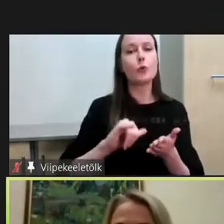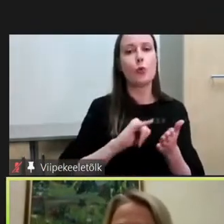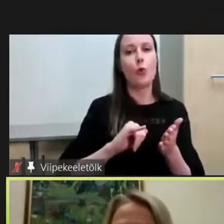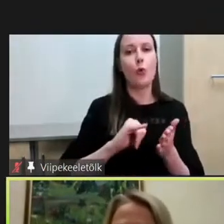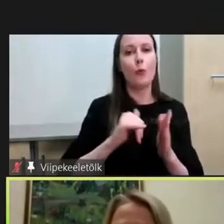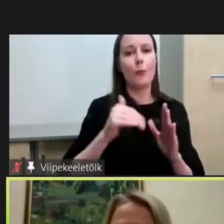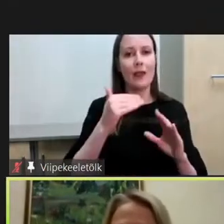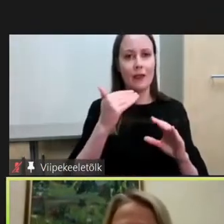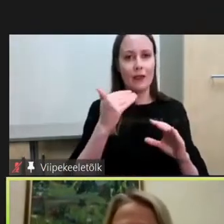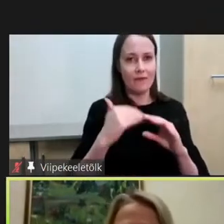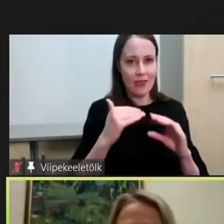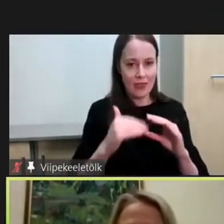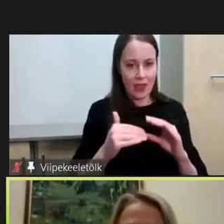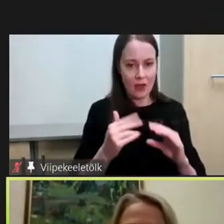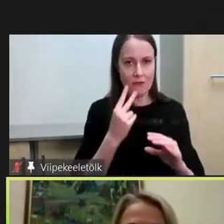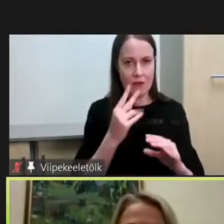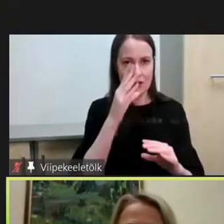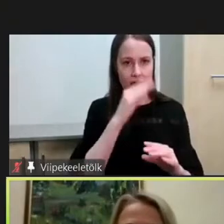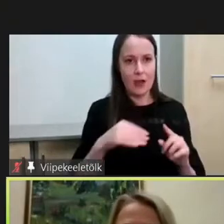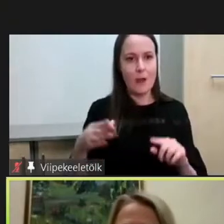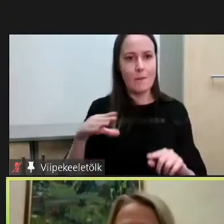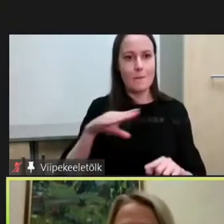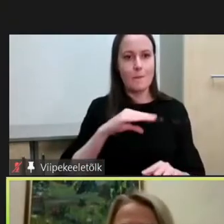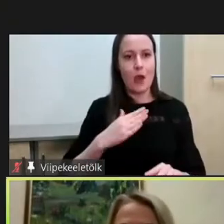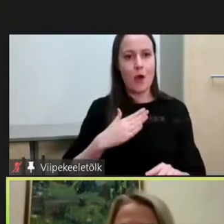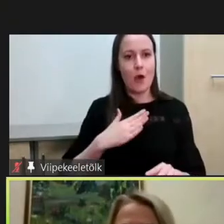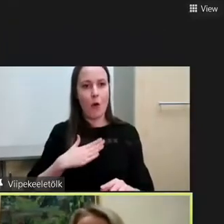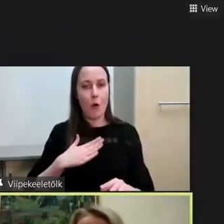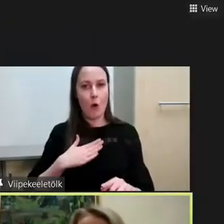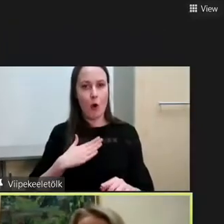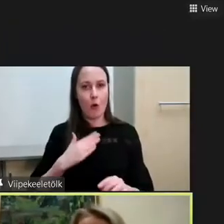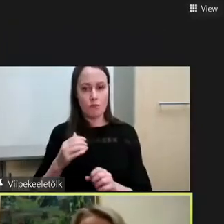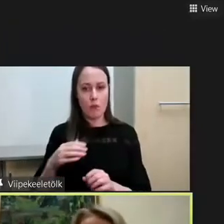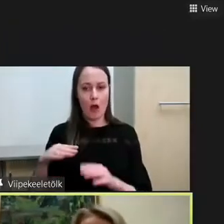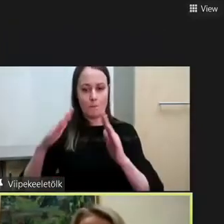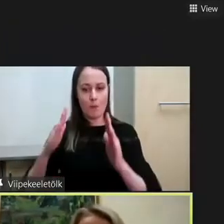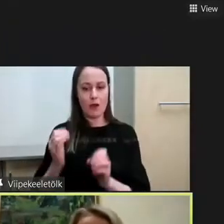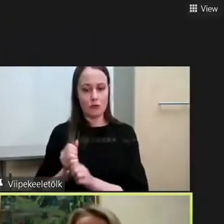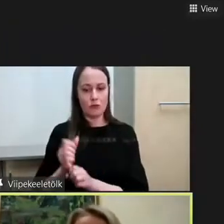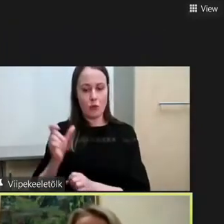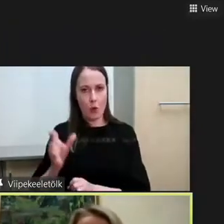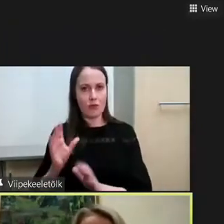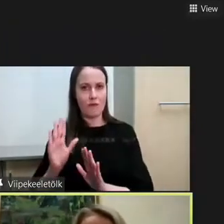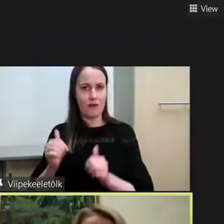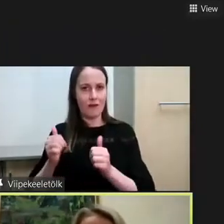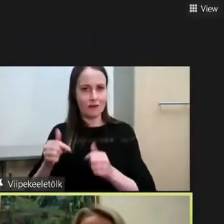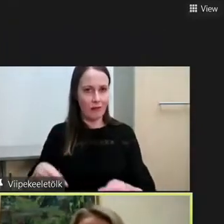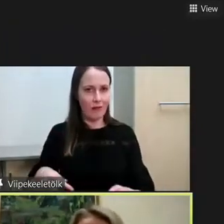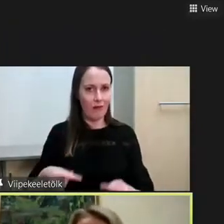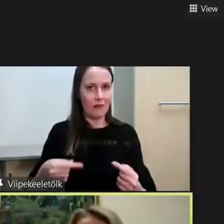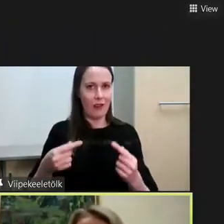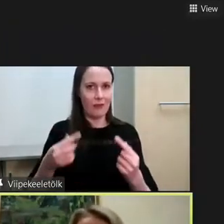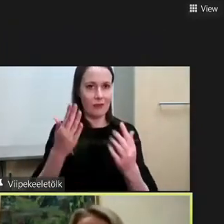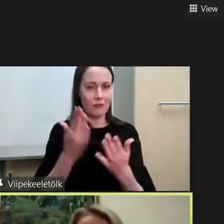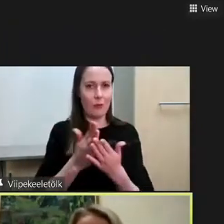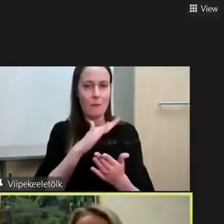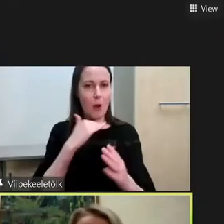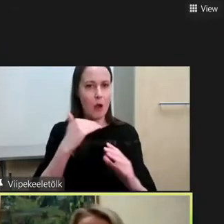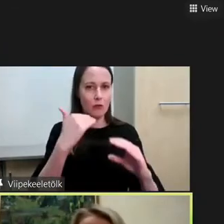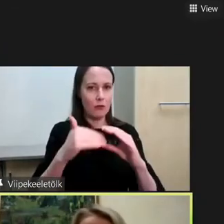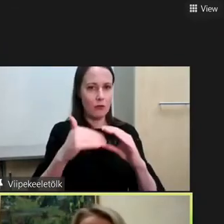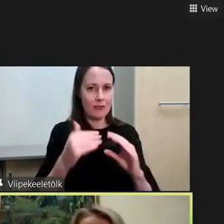meie meeskonnaga eelmise aasta lõpus, on väga tublilt arendanud, siis leiate